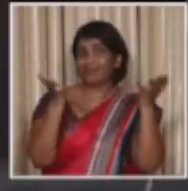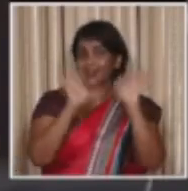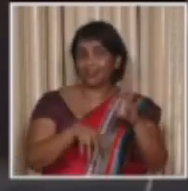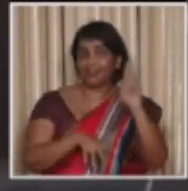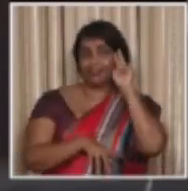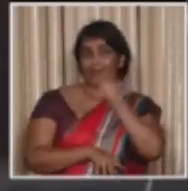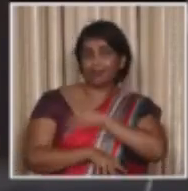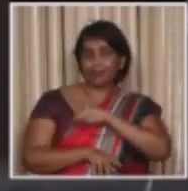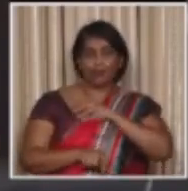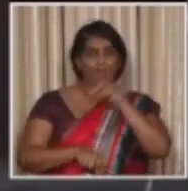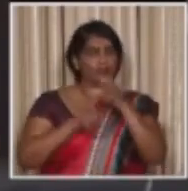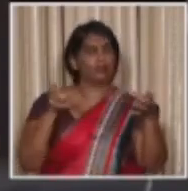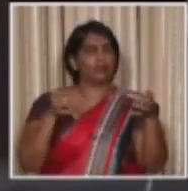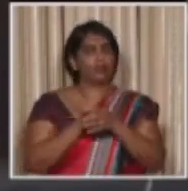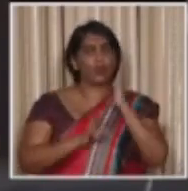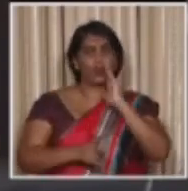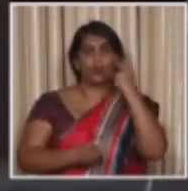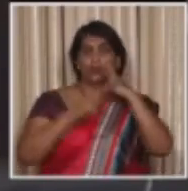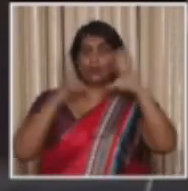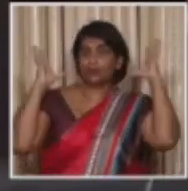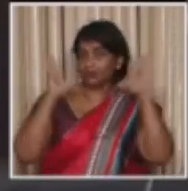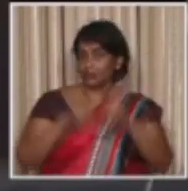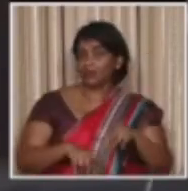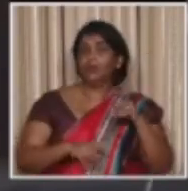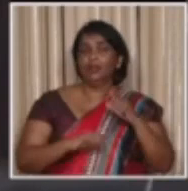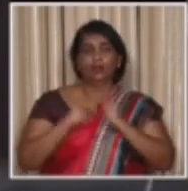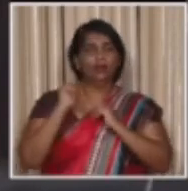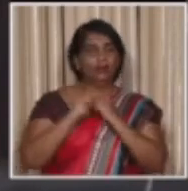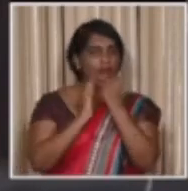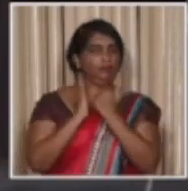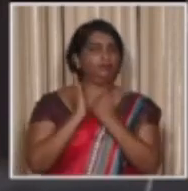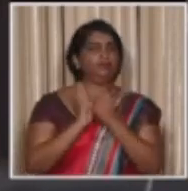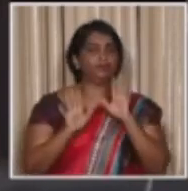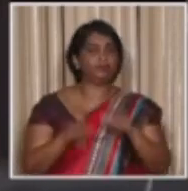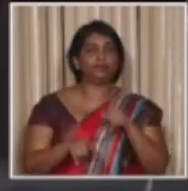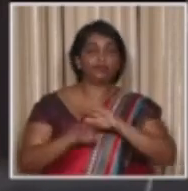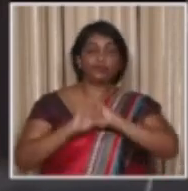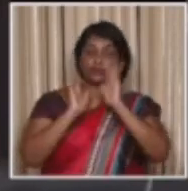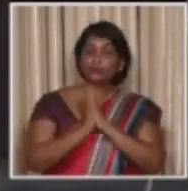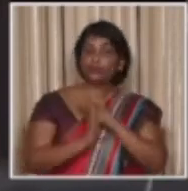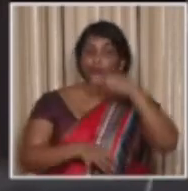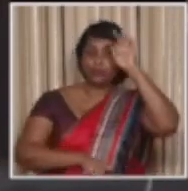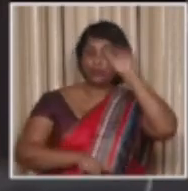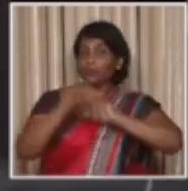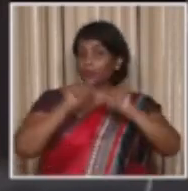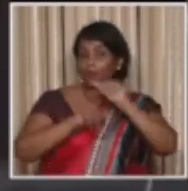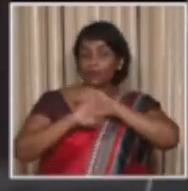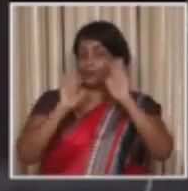ගණිකා වෘත්තිය කරන්න යන කණ්ඩායමක සංචාරක ගෙන්න ගන්න කියලා වැඩපිළිවෙලක් මිසක් මේකේ සමස්ත ආයුර්වේදයේ